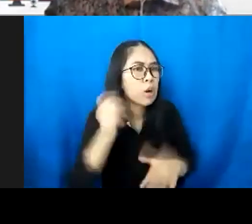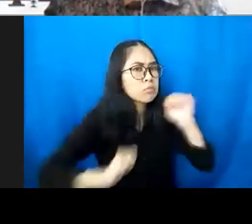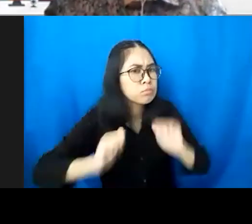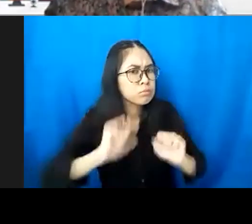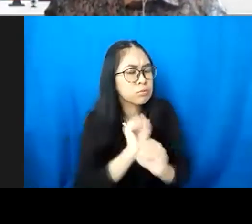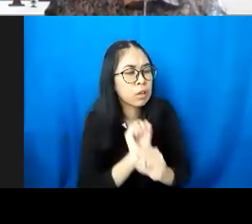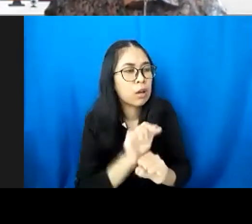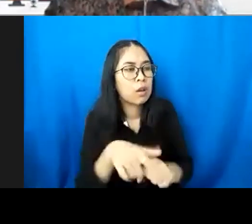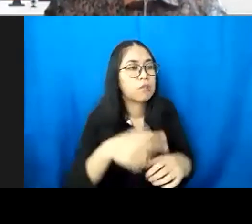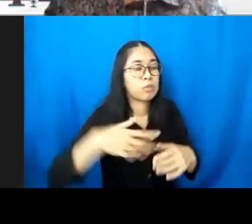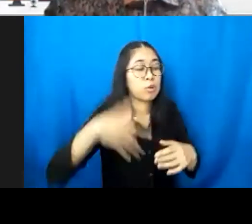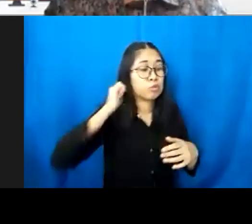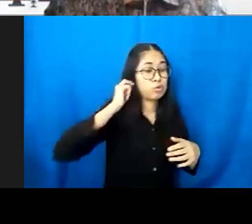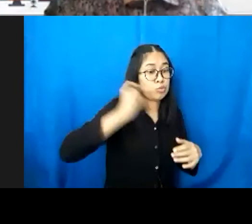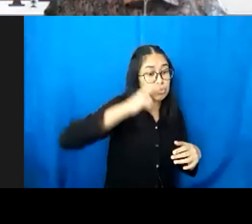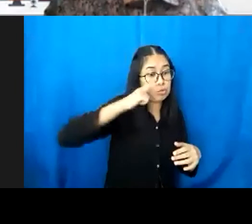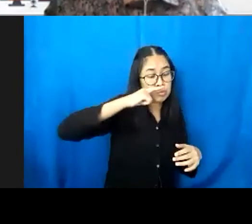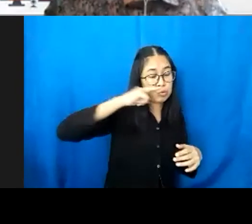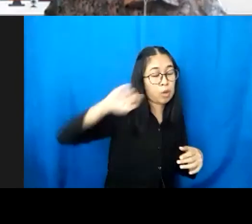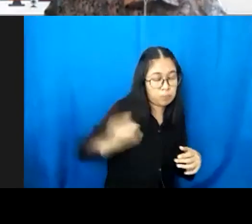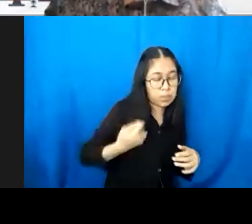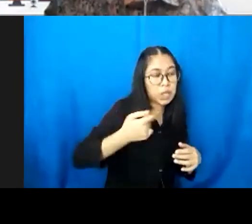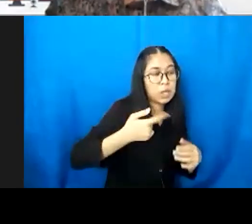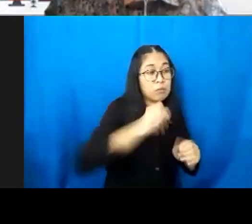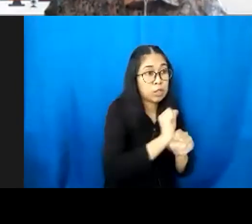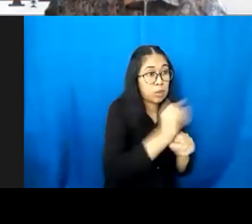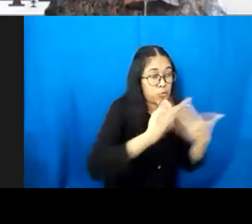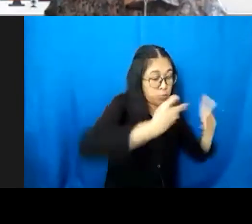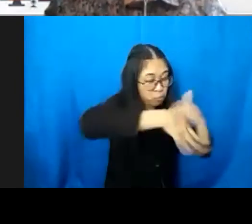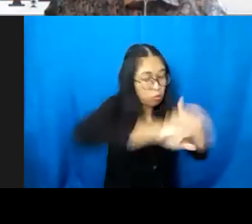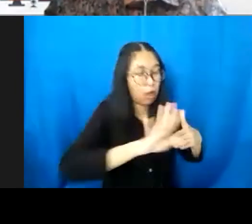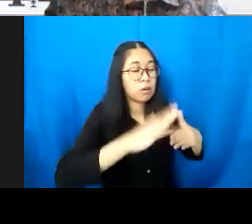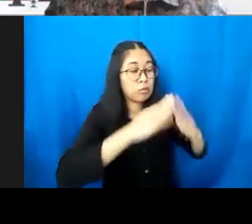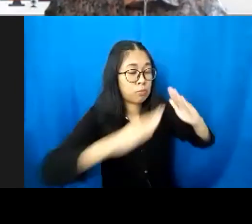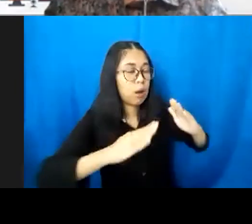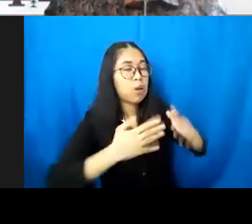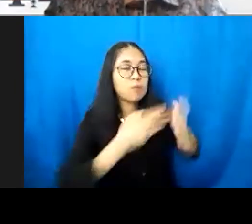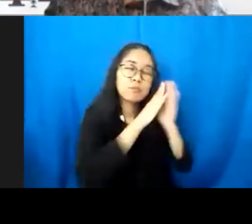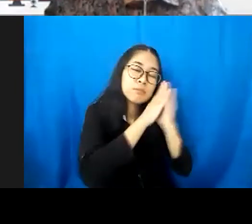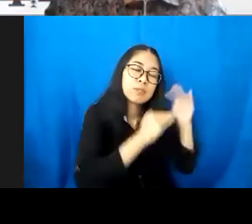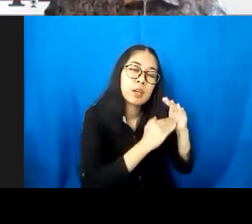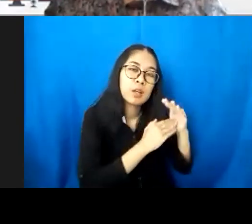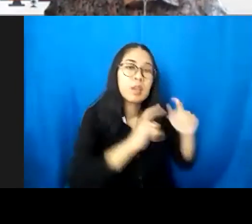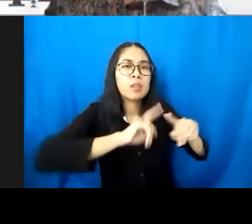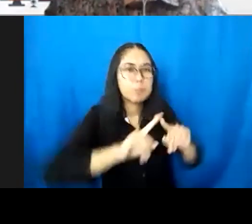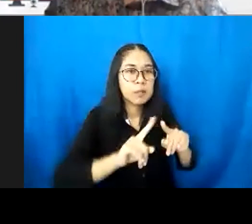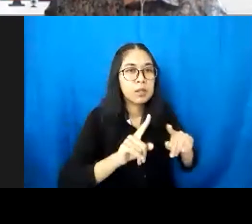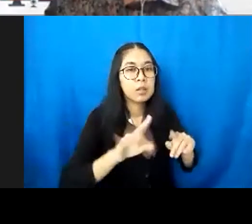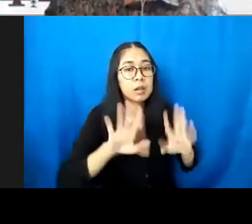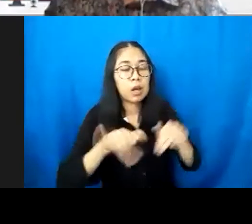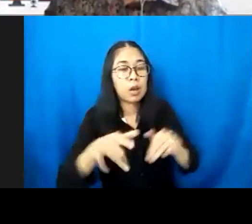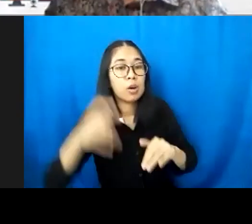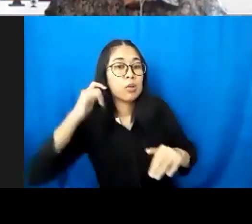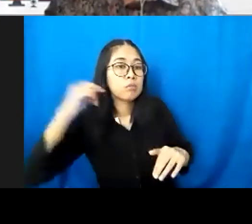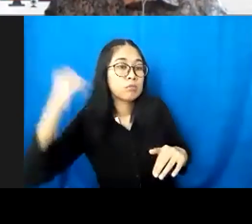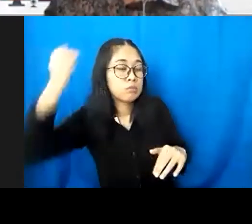rumah tinggal istirahat gitu. Cuma masalahnya kan istri kalau dia di rumah saja mau kemana untuk beristirahat? Suami kalau bekerja enak